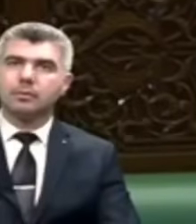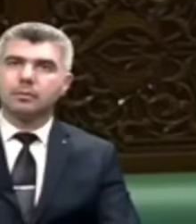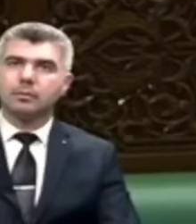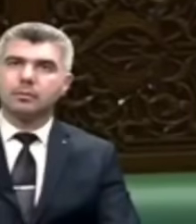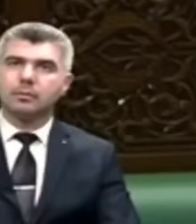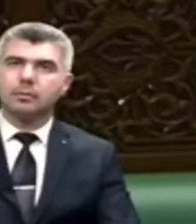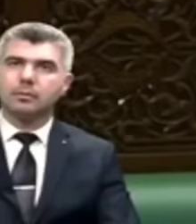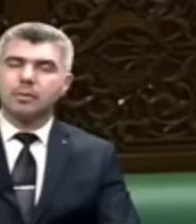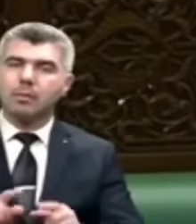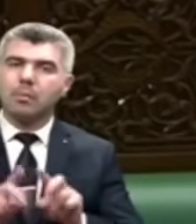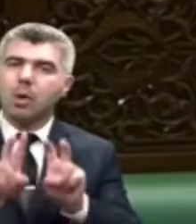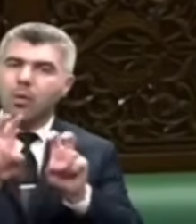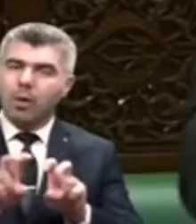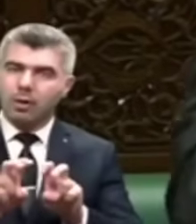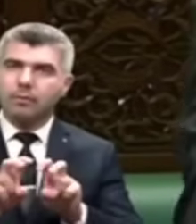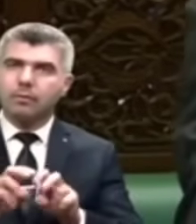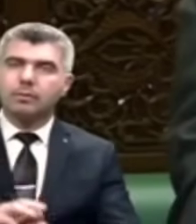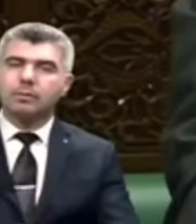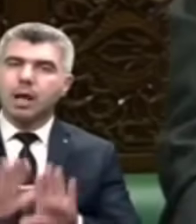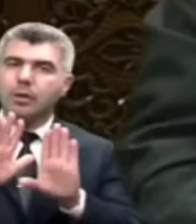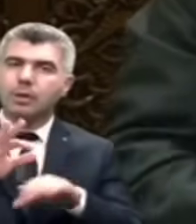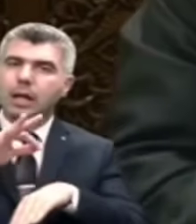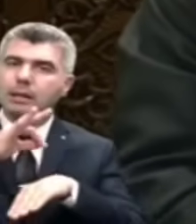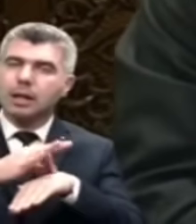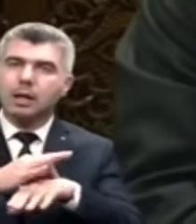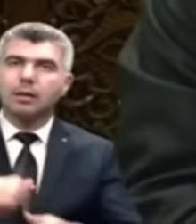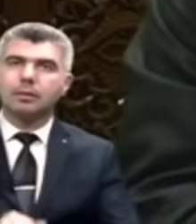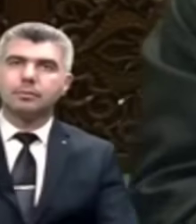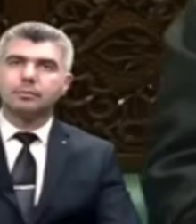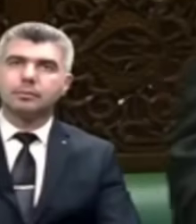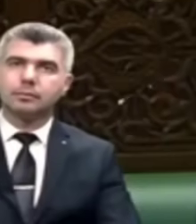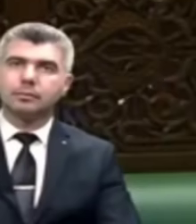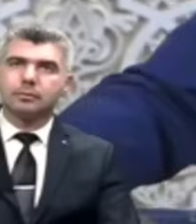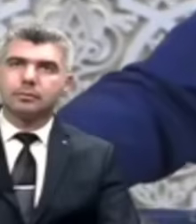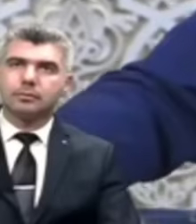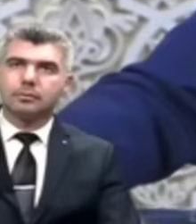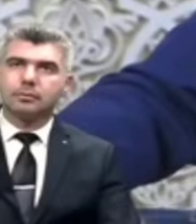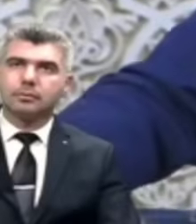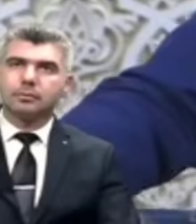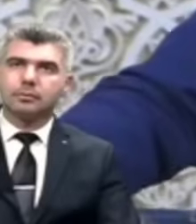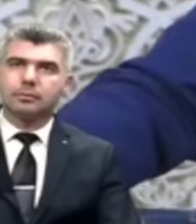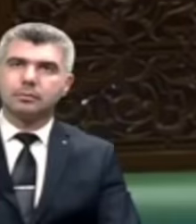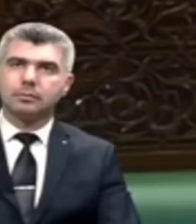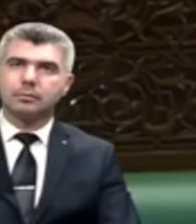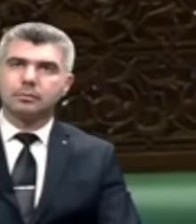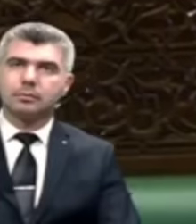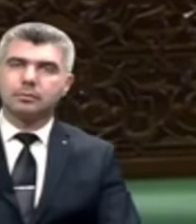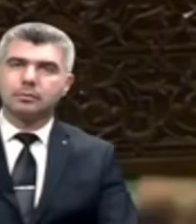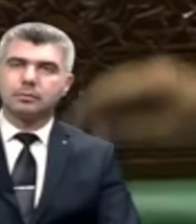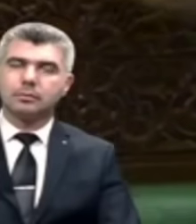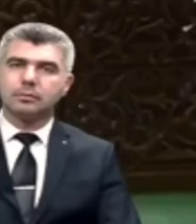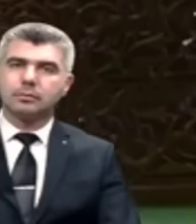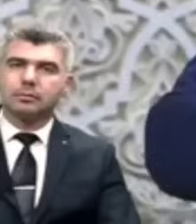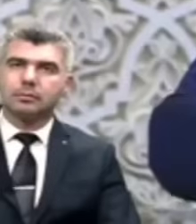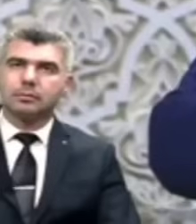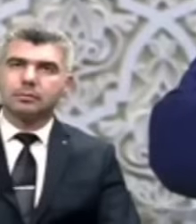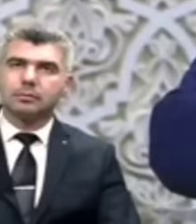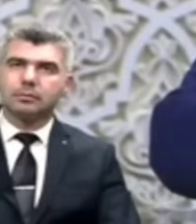كنطلبوا منكم رفع الجلسة واحد 10 دقائق. الله يجازيك بخير. اش كطلب سيد الرئيس؟ رفع